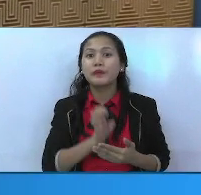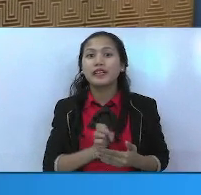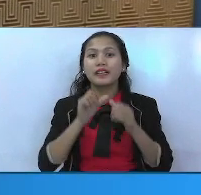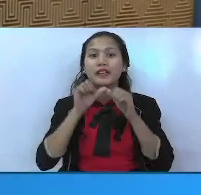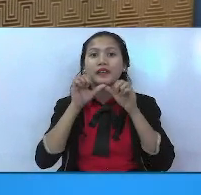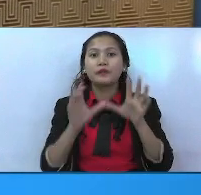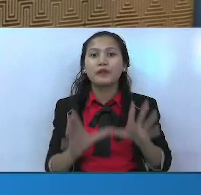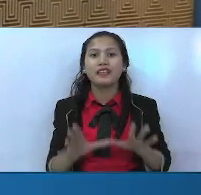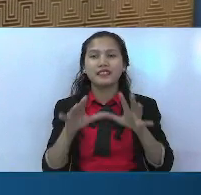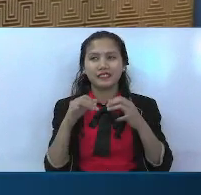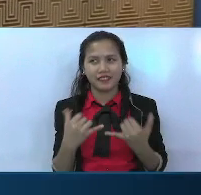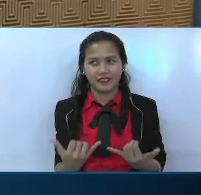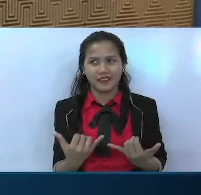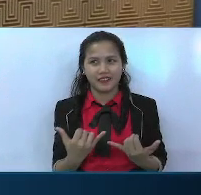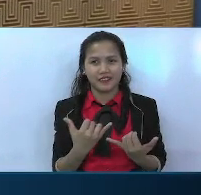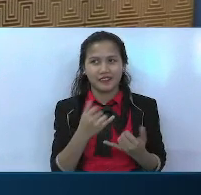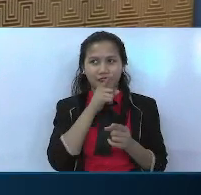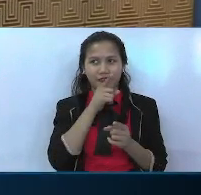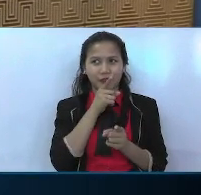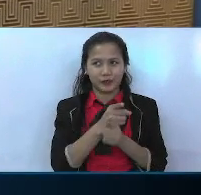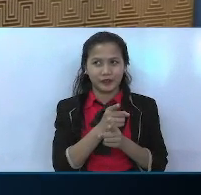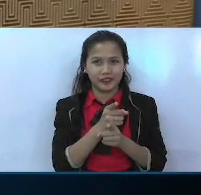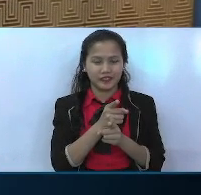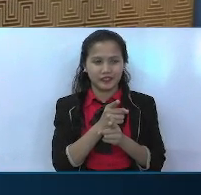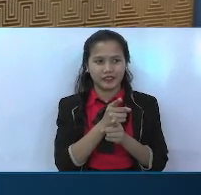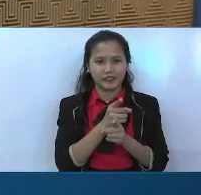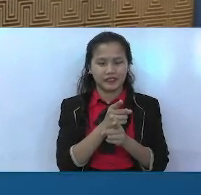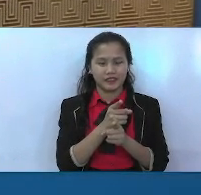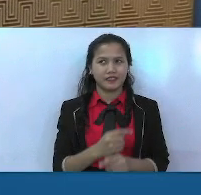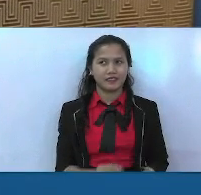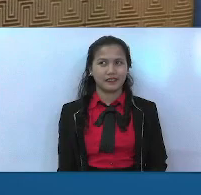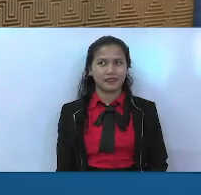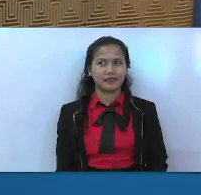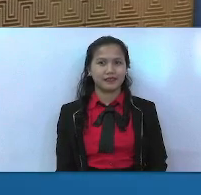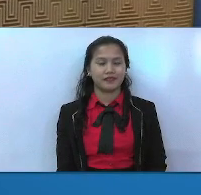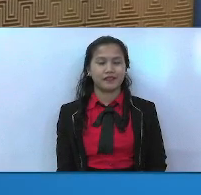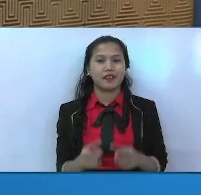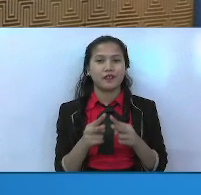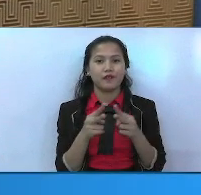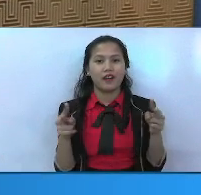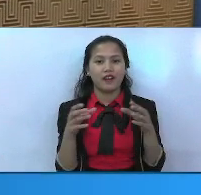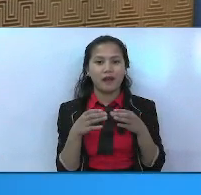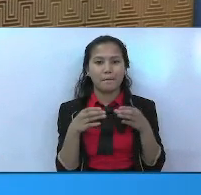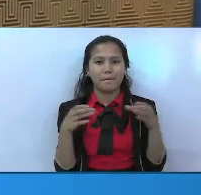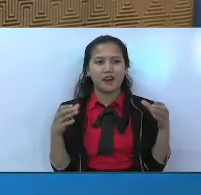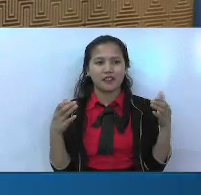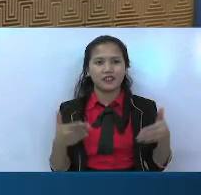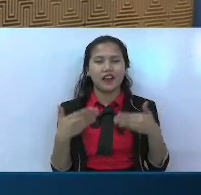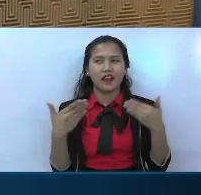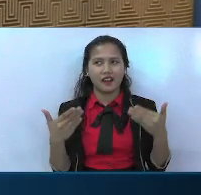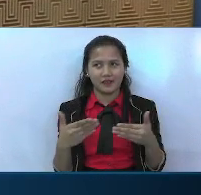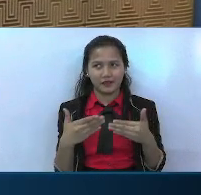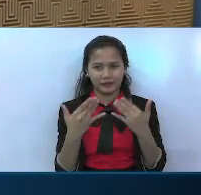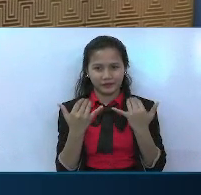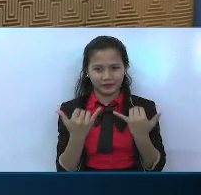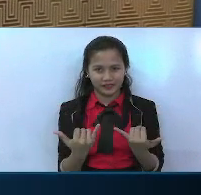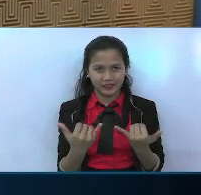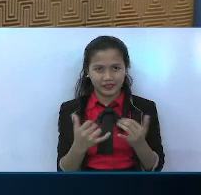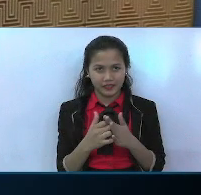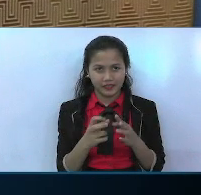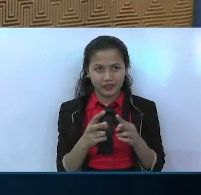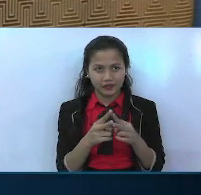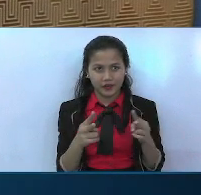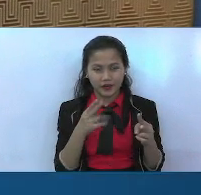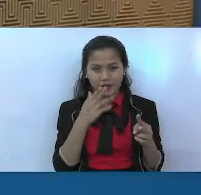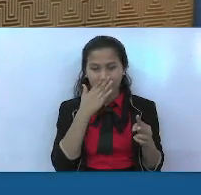Oh, it's really kaya ganun, ganito yeah, ganito yeah, boy yeah. Na boy. Grabe yes, yung yes, saya, yes. Sir. Iba talaga yung saya ko ngayong episode iba, na to, iba. Napakaganda. Lalo na alam mo